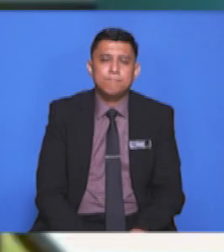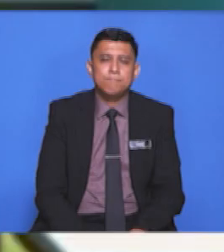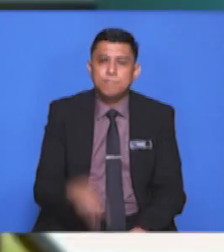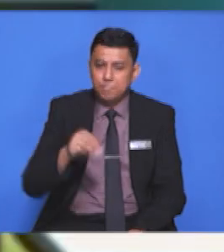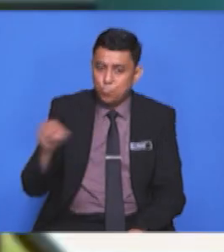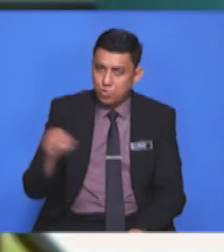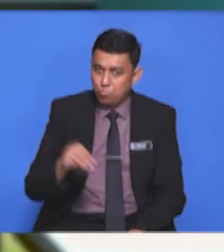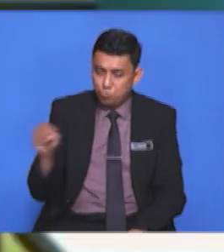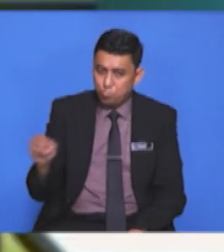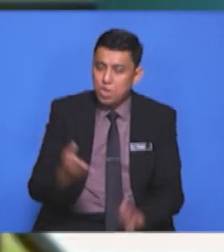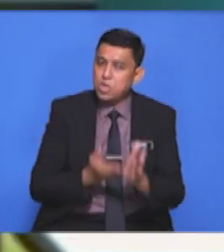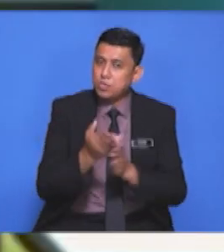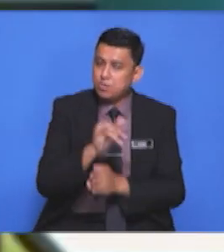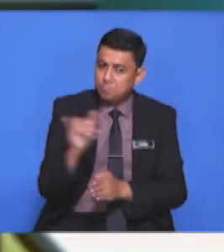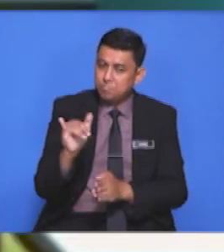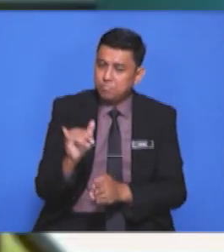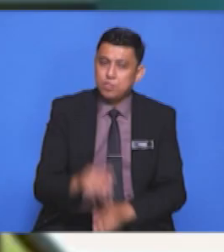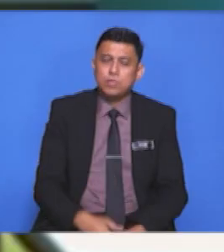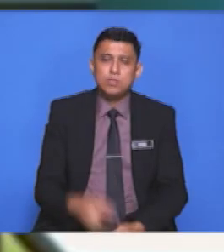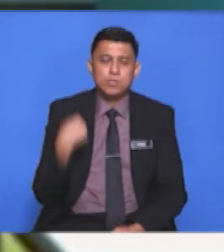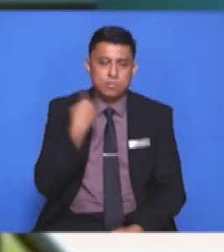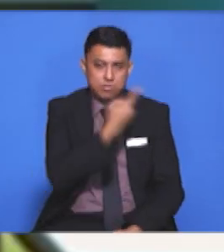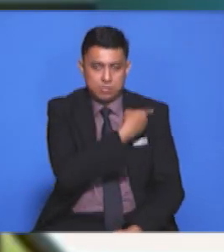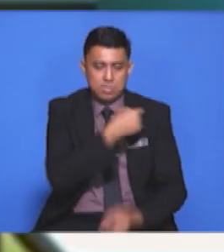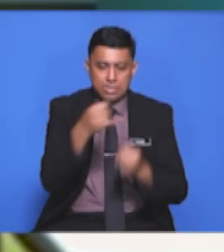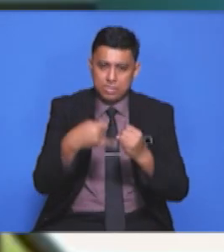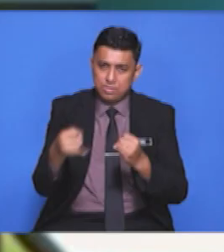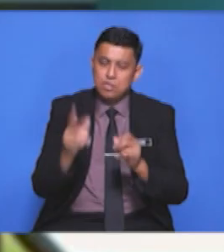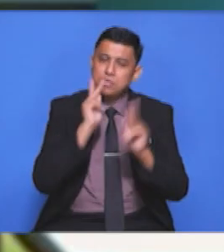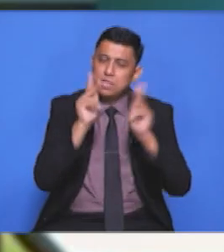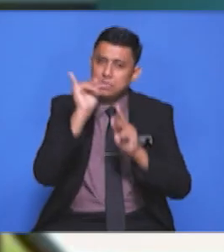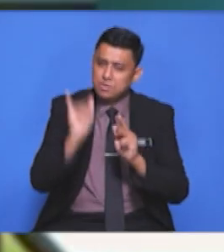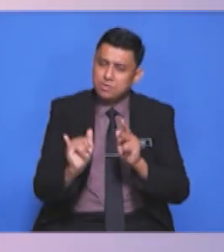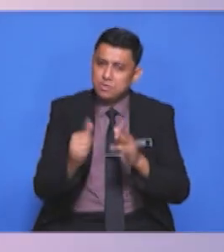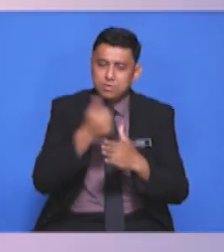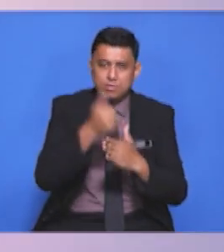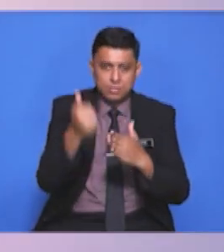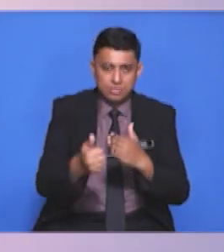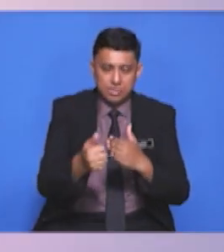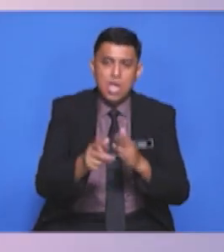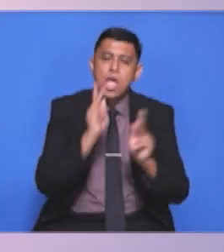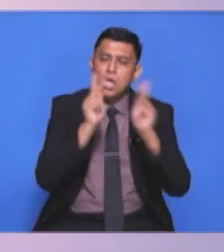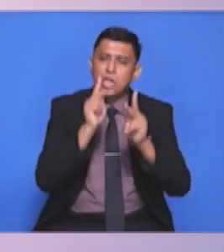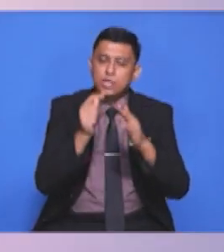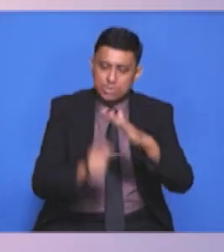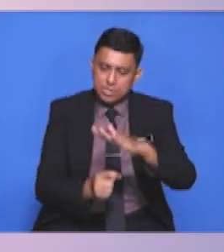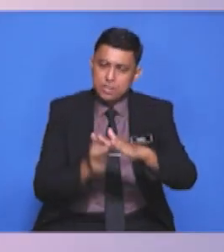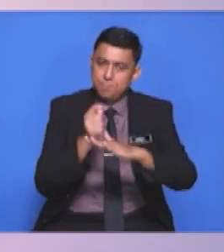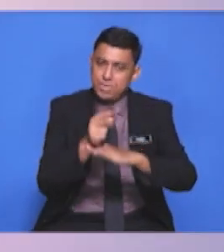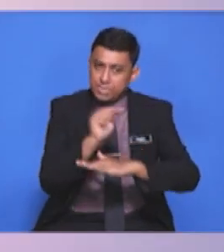write seterusnya kita akan belajar jenis kartu yang terakhir yaitu kate terbitan